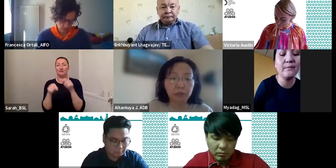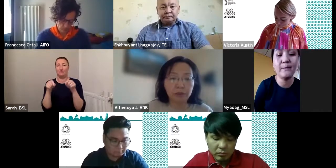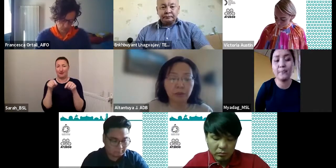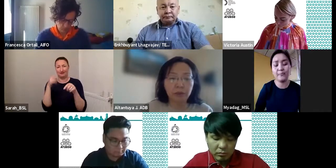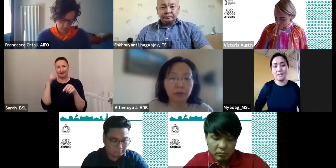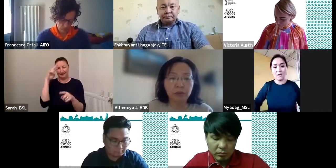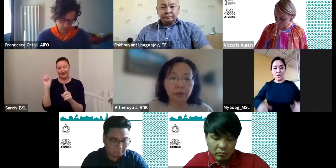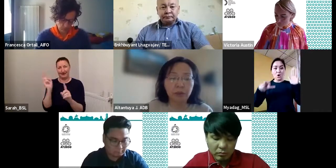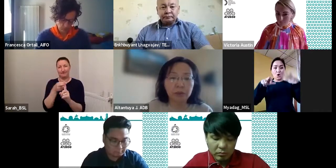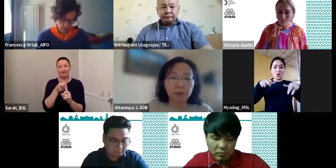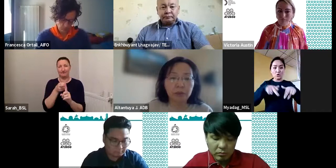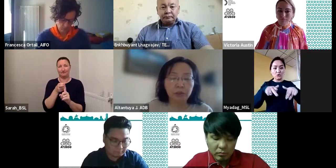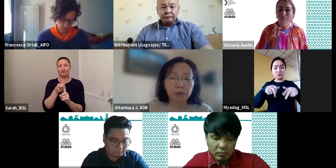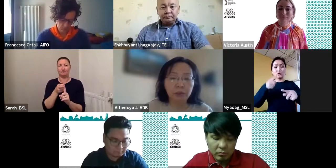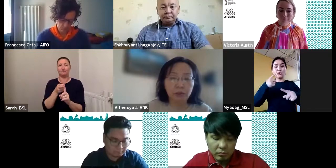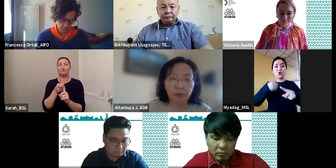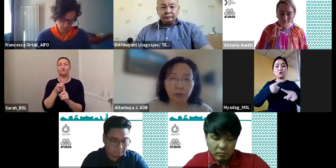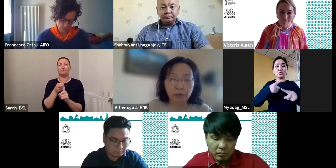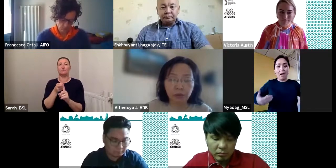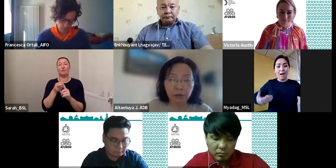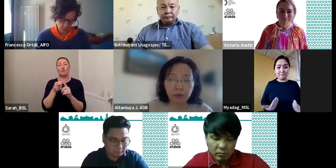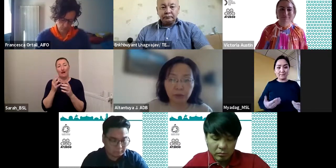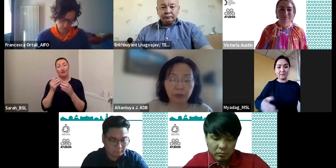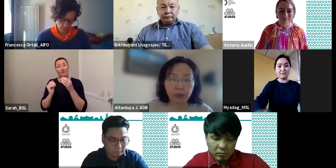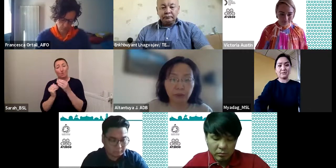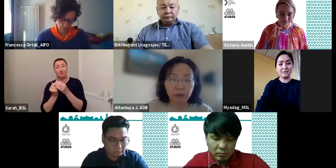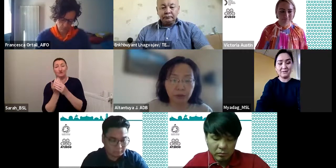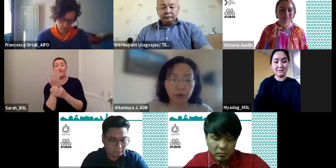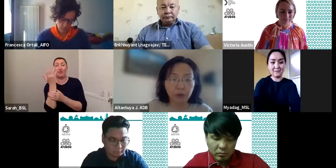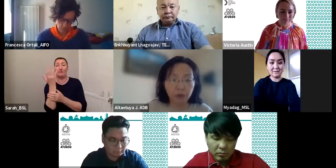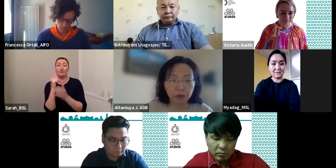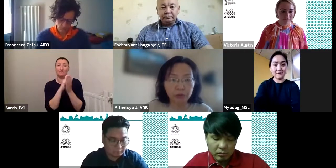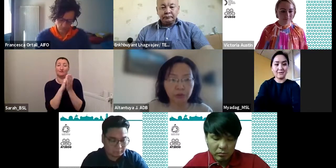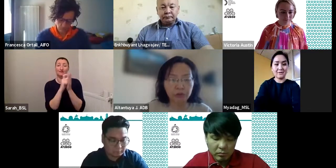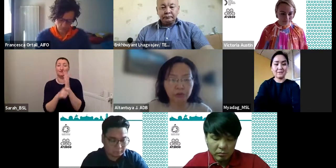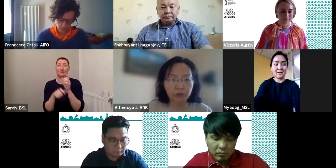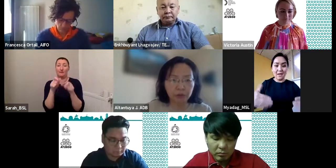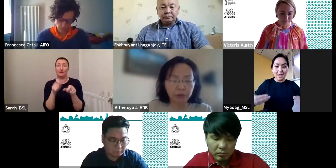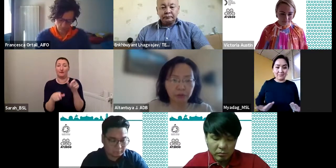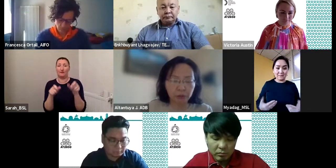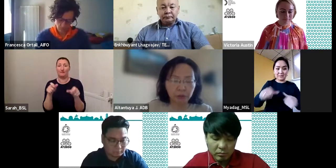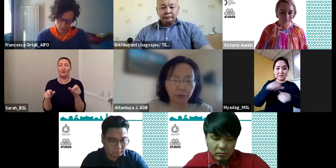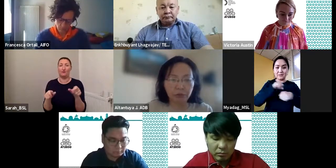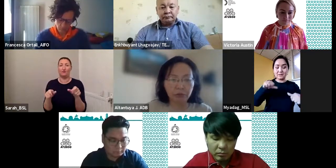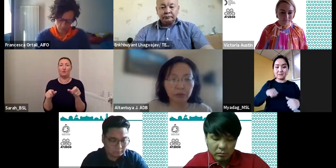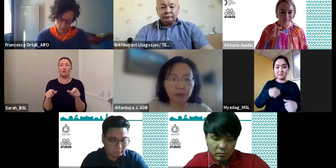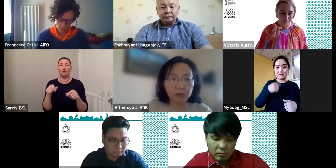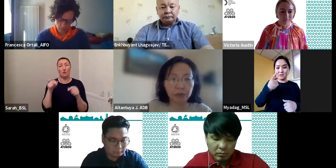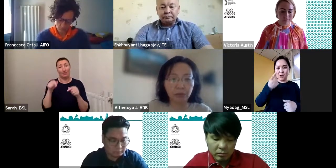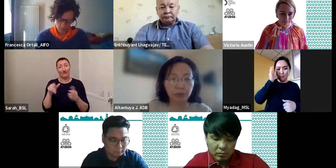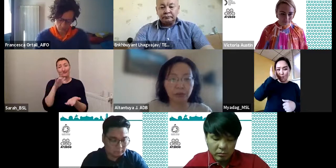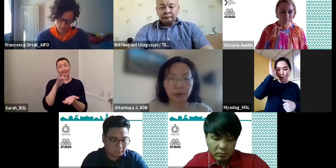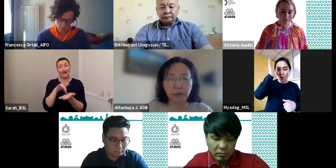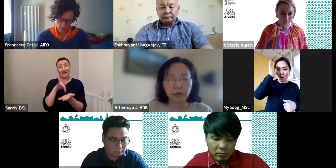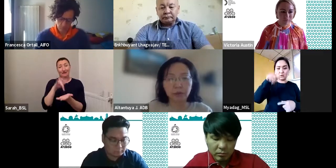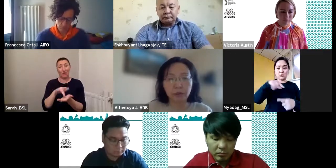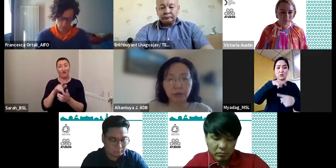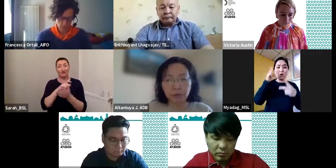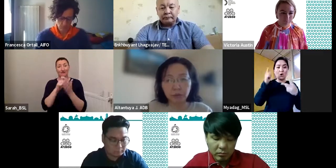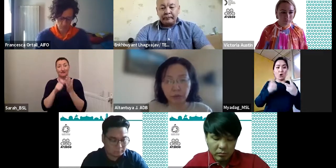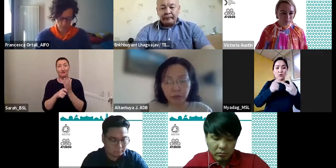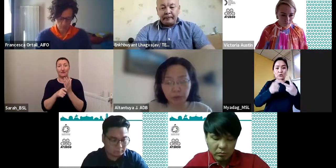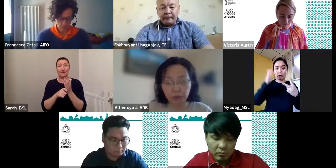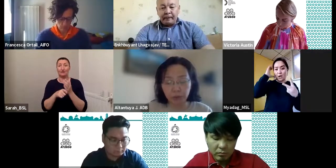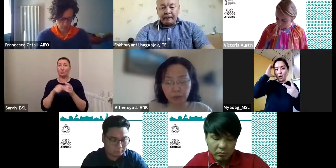нутагт амьдардаг хөгжлийн бэрхшээлтэй иргэд бол ямарваа нэгэн тусламж үйлчилгээ авахд нэгдүгээр тохиолддог, хоёрдугаарт унаа тээврийн хэрэгслээс ахуулаад ер нь